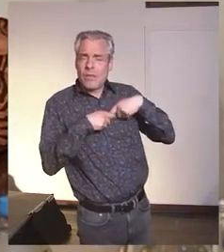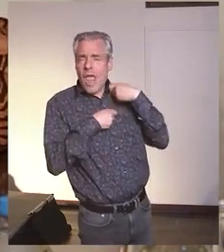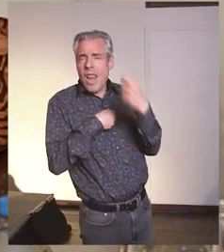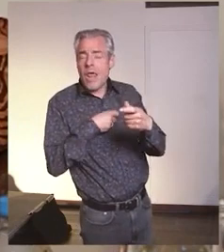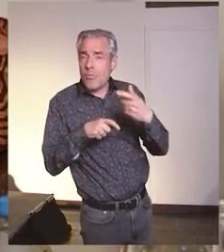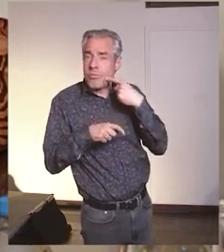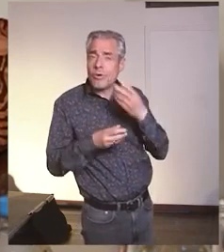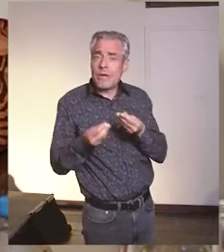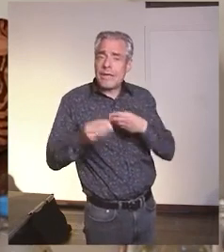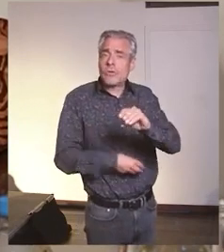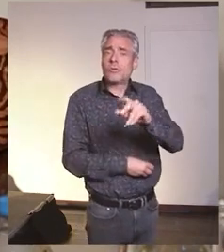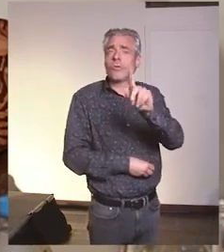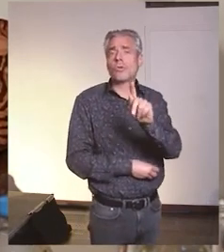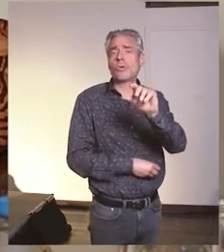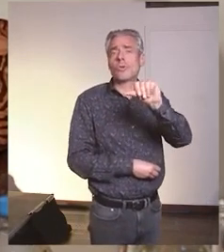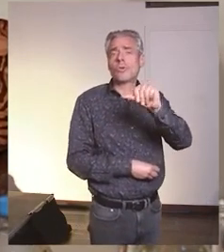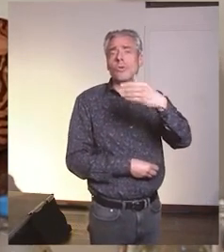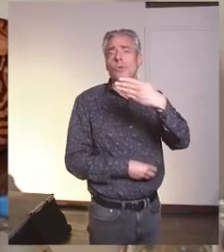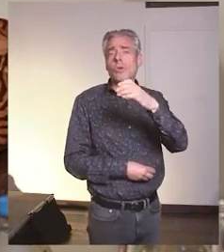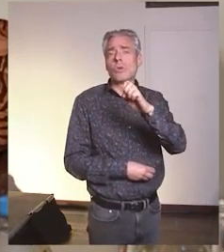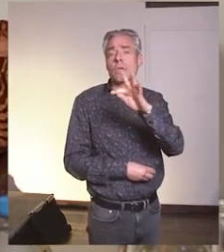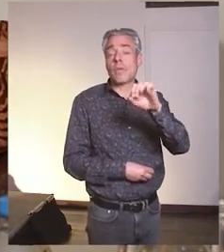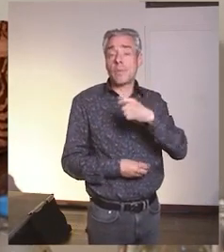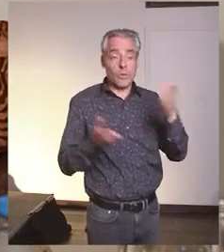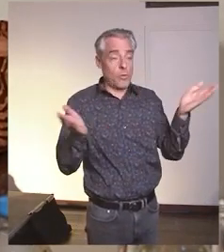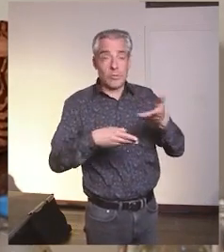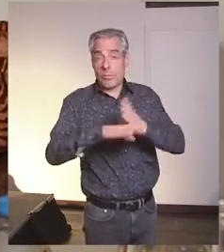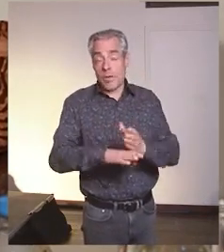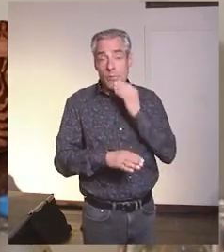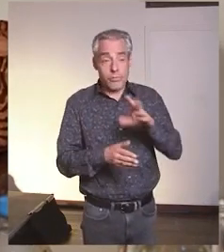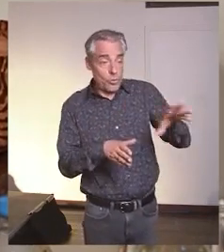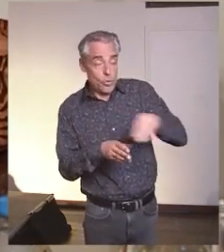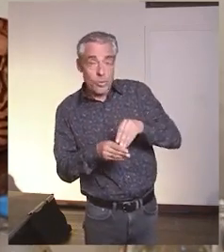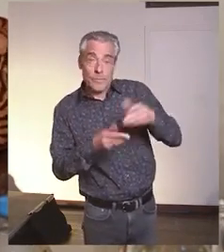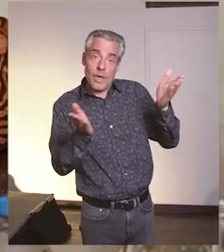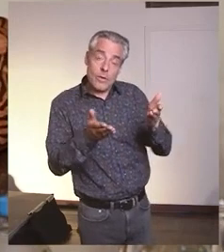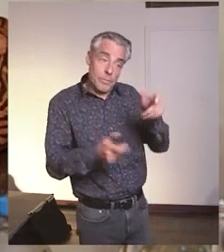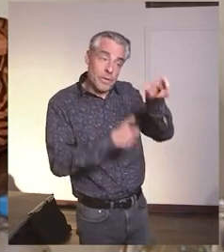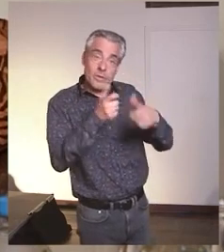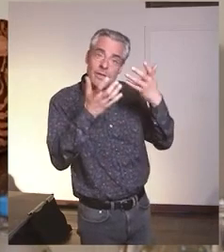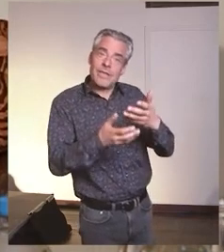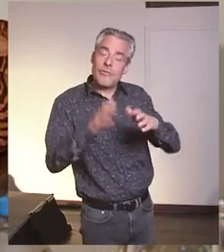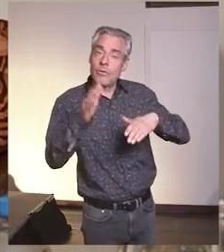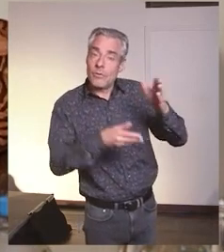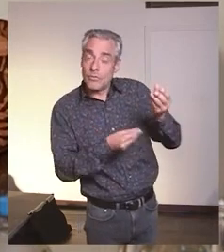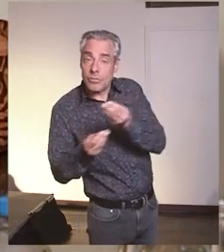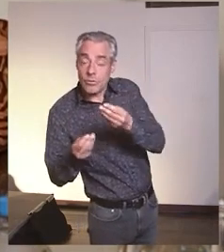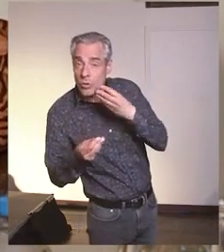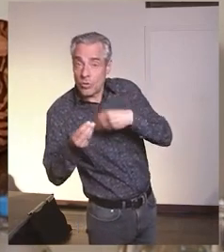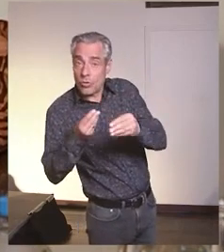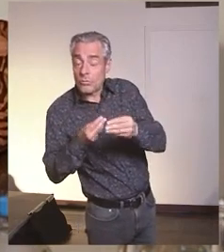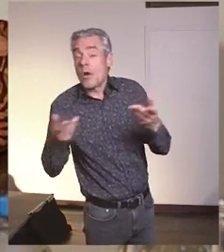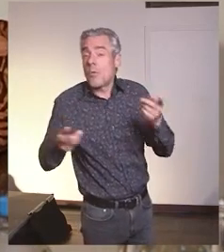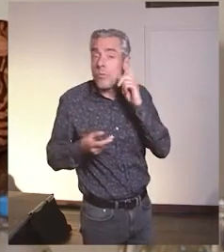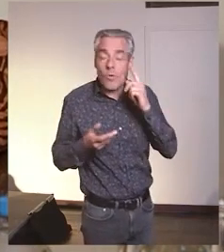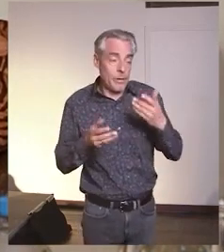dons de gamètes parce que les hôpitaux ne sont pas en capacité d'accueillir les personnes qui veulent faire des dons. Pourquoi ? Parce qu'en fait, ces